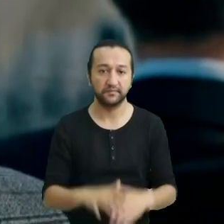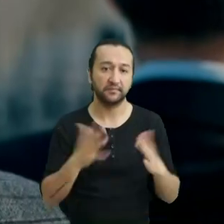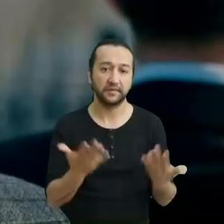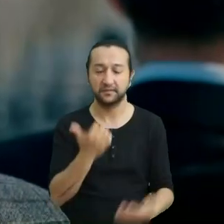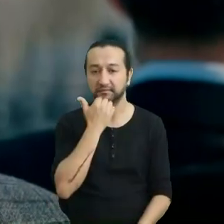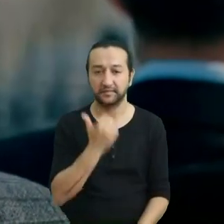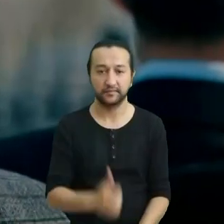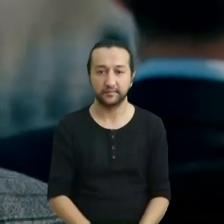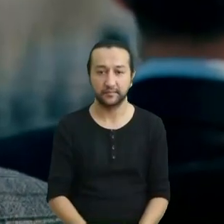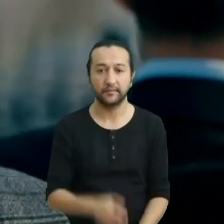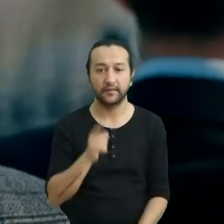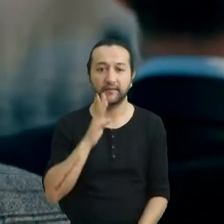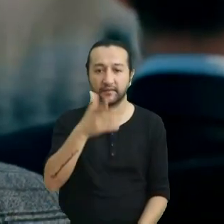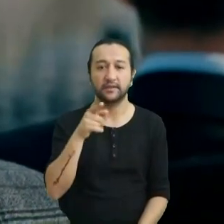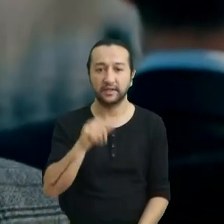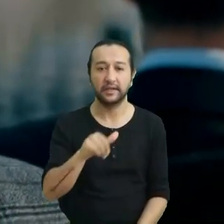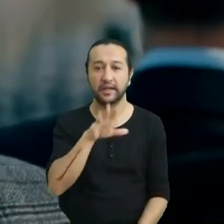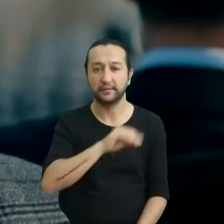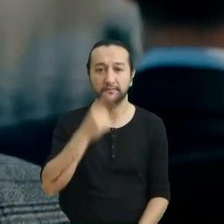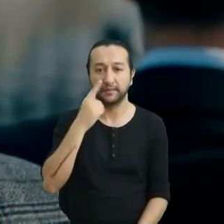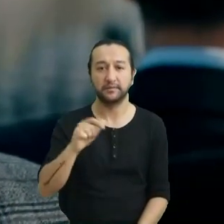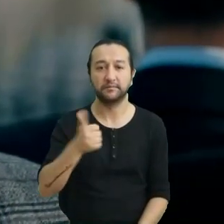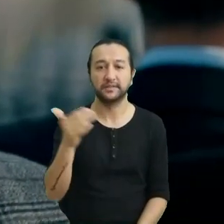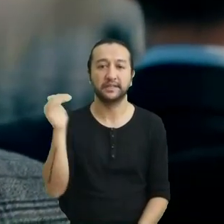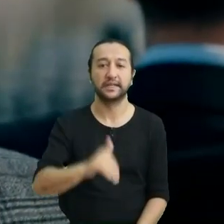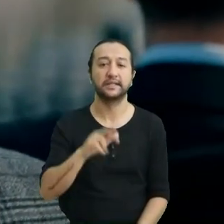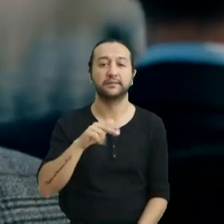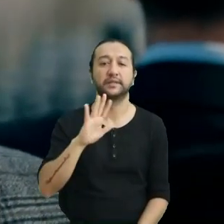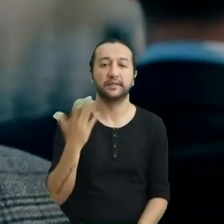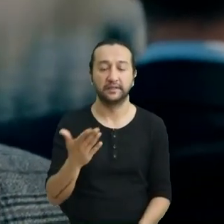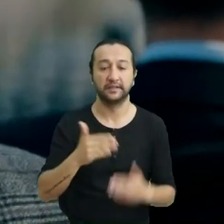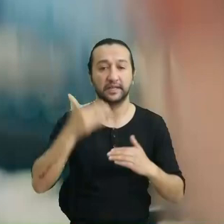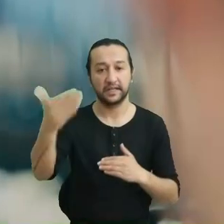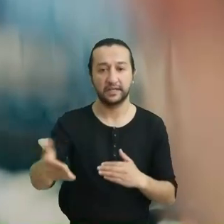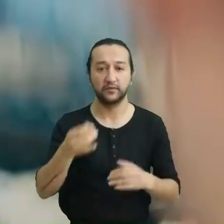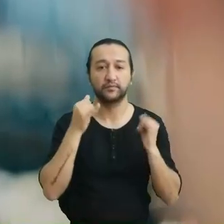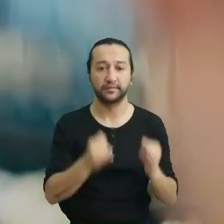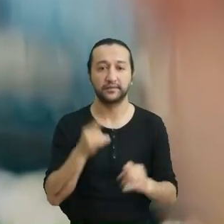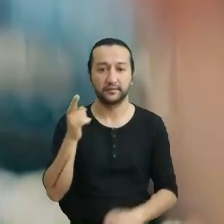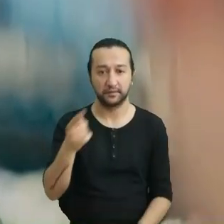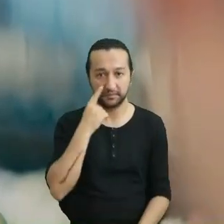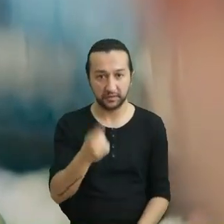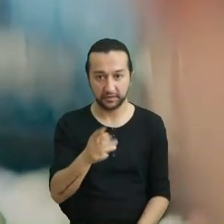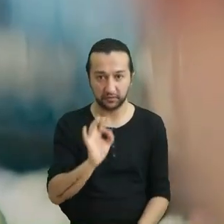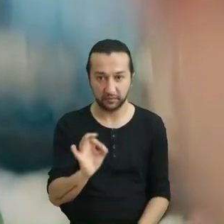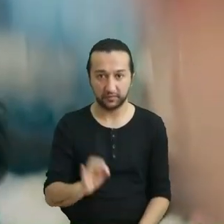Yani, pek de öyle herkesin gıpta ile baktığı bir geliş değil. Vitrinin arkası çok çamurlu. Bak